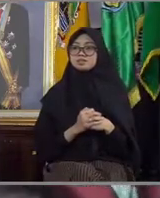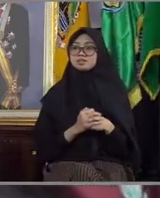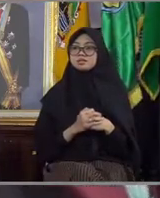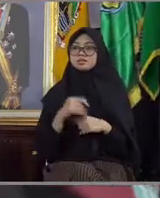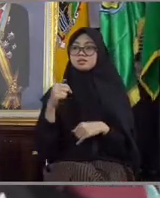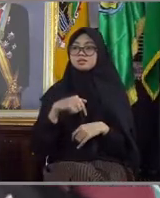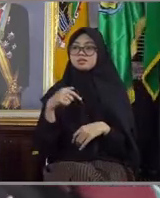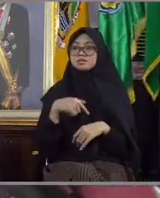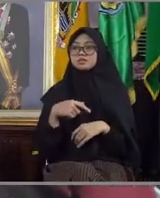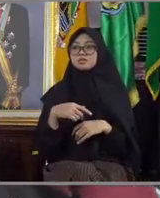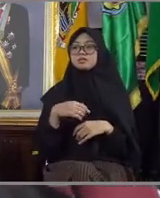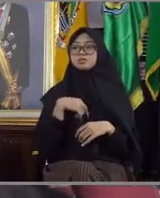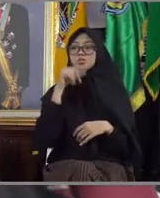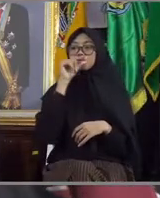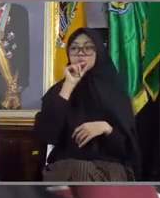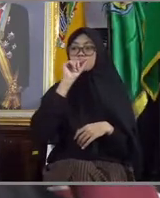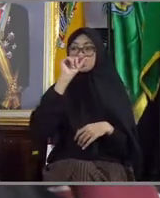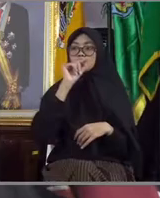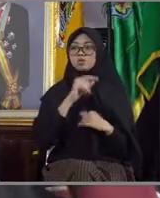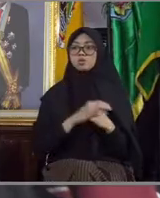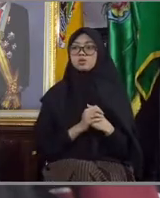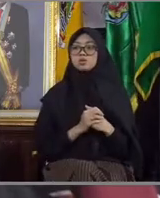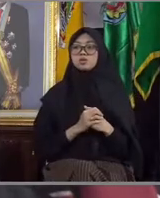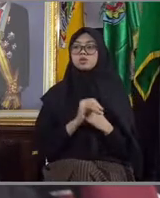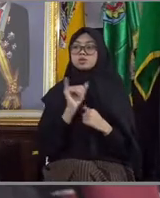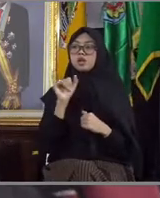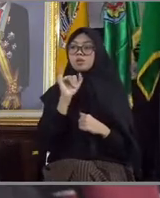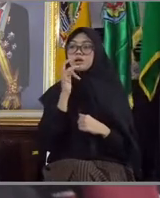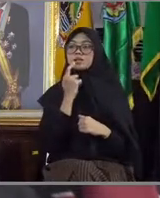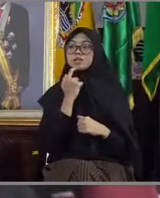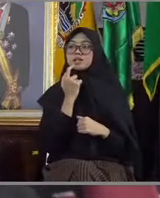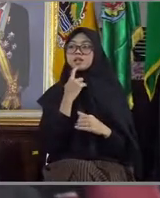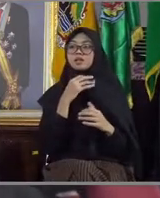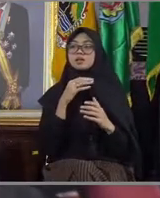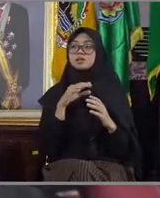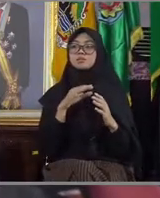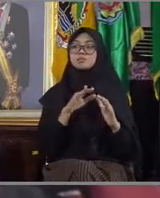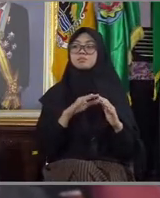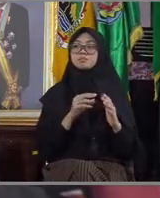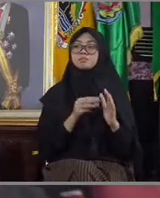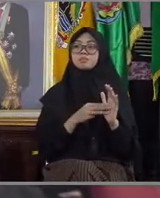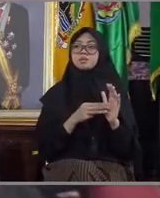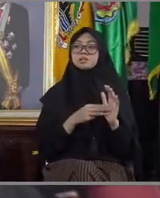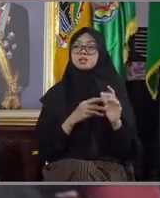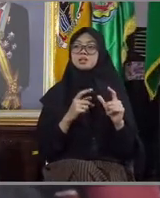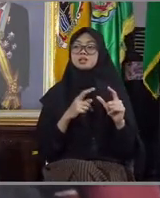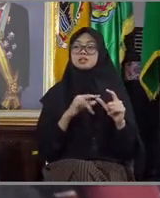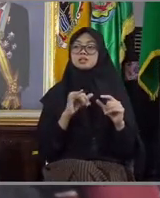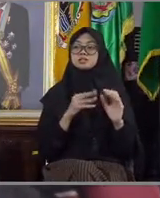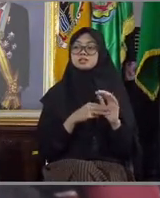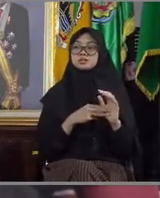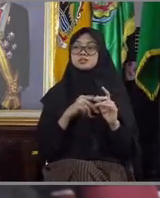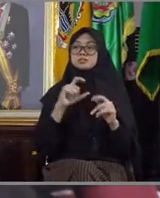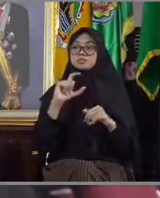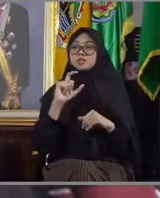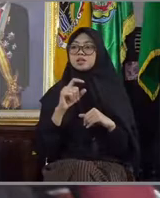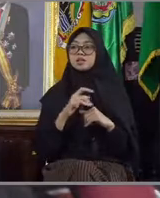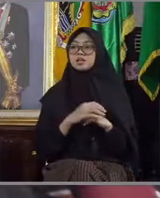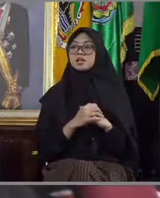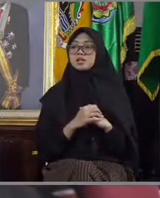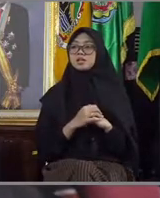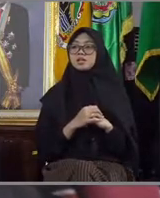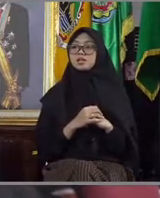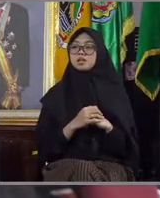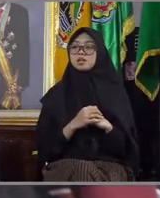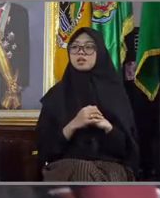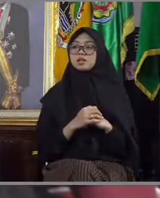ini saya ingin mengusulkan, ya kurang lebihnya sama Pak, tentang masalah SIM C tadi. Nah, tapi, kalau sudah SIM C sudah benar, dijawab Pak, soalnya, sudah. Yang